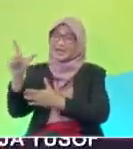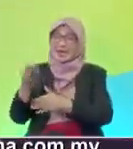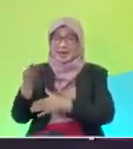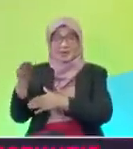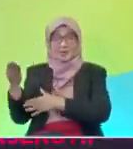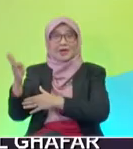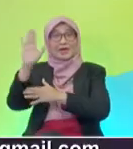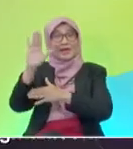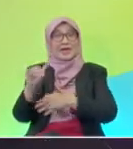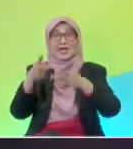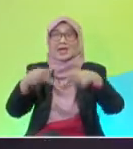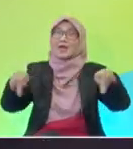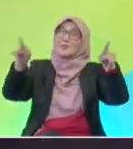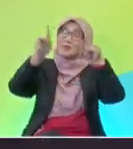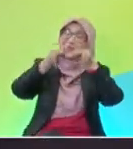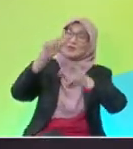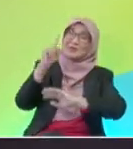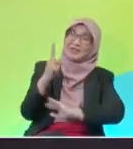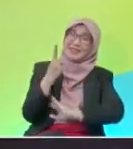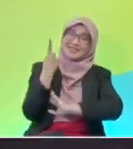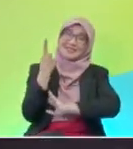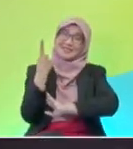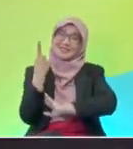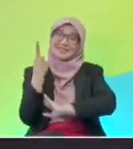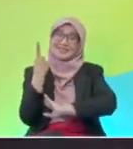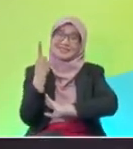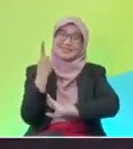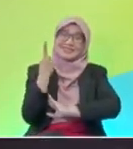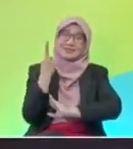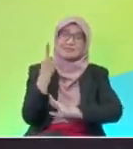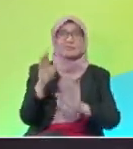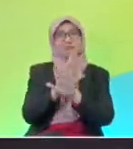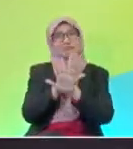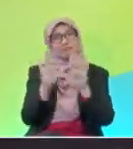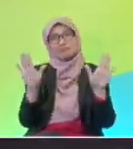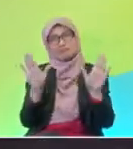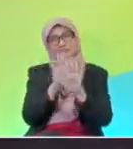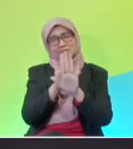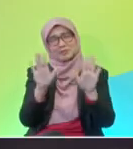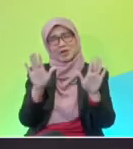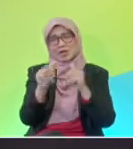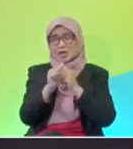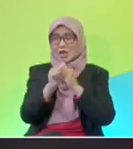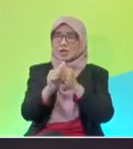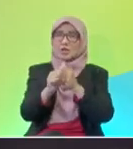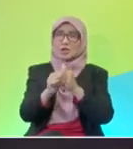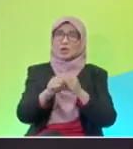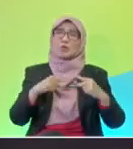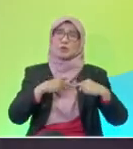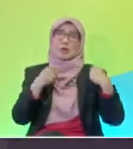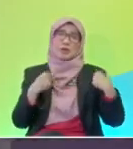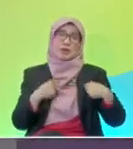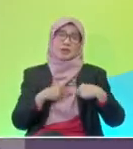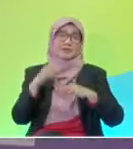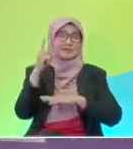yang perlu sahaj tak usah ikutkan hatimu